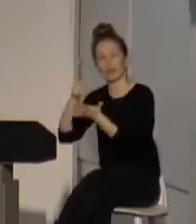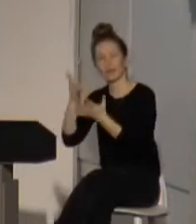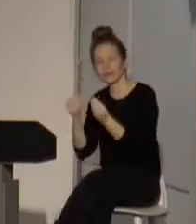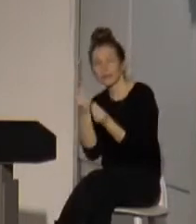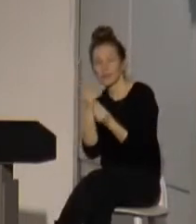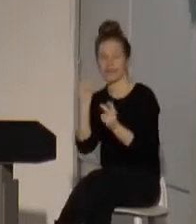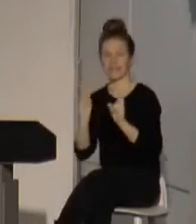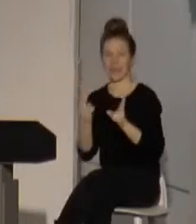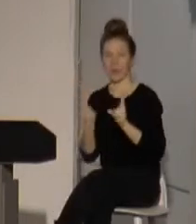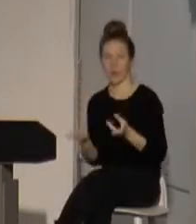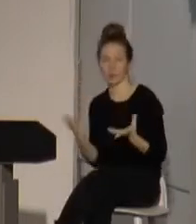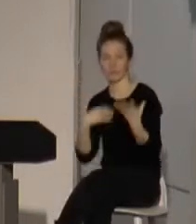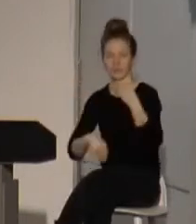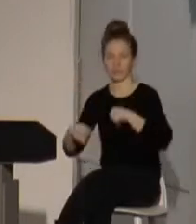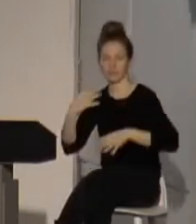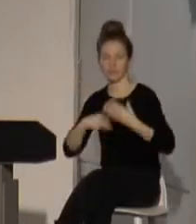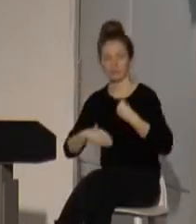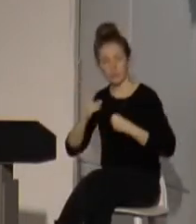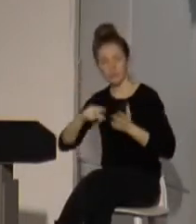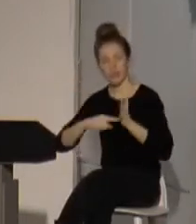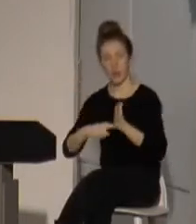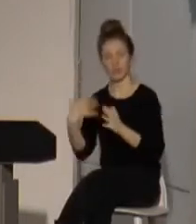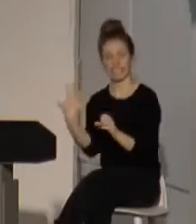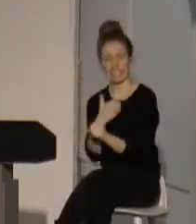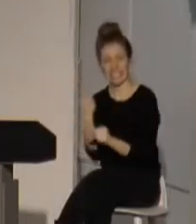יכולות, להראות יותר הישגיות,